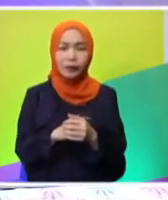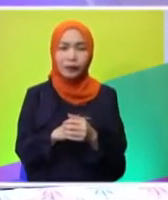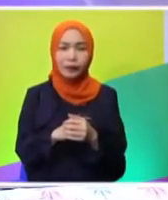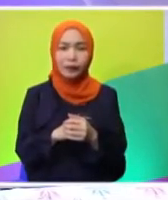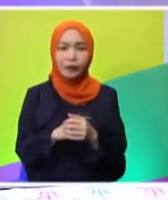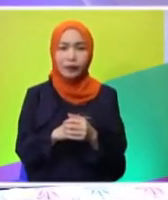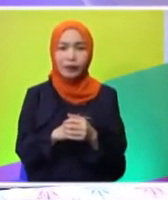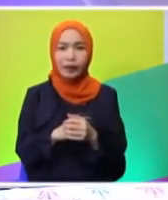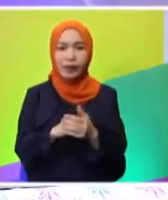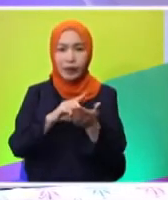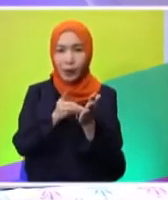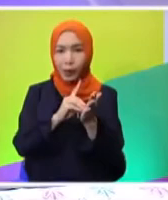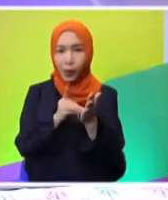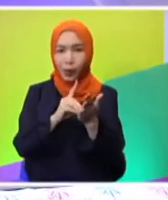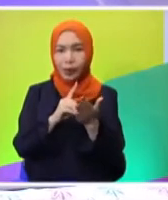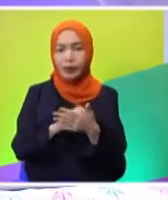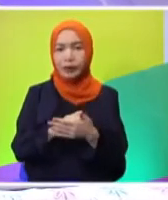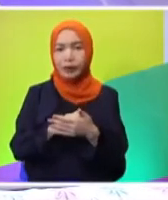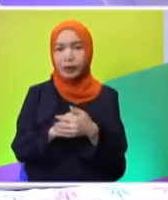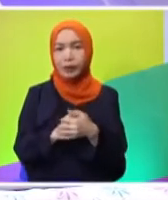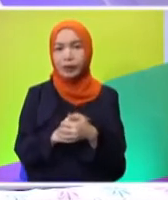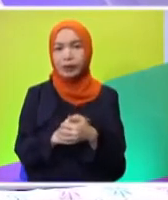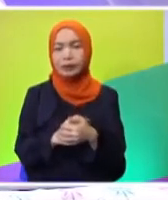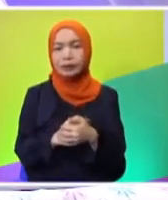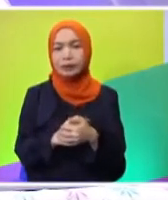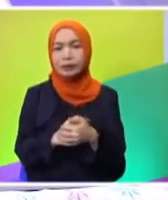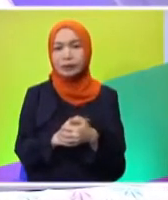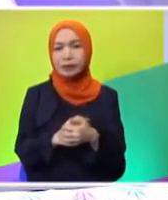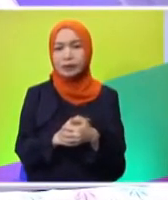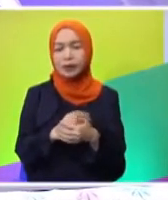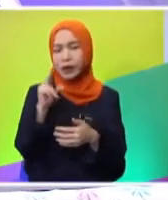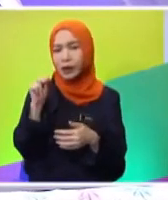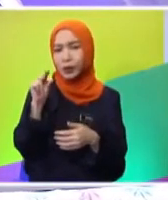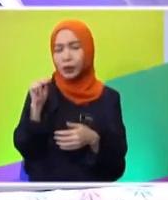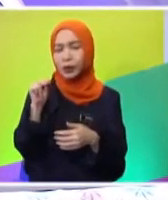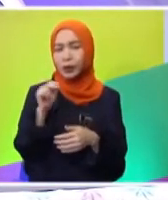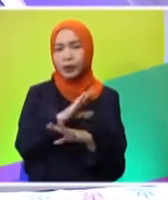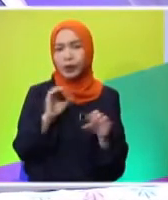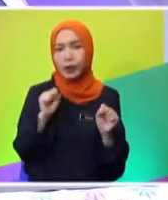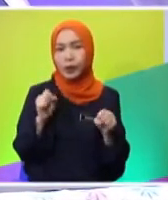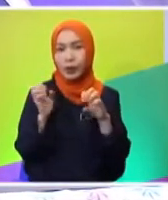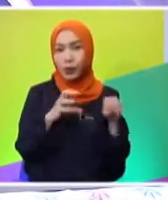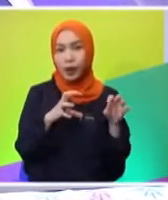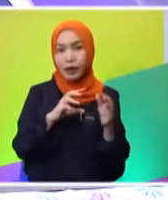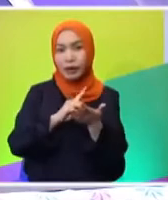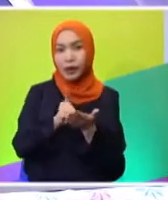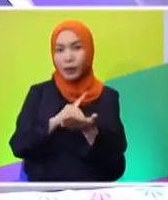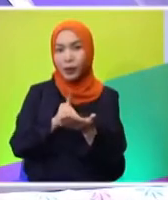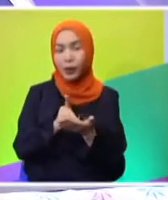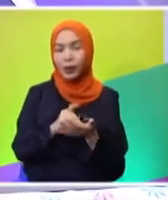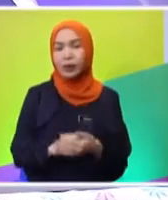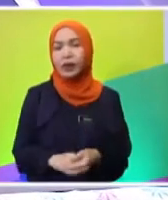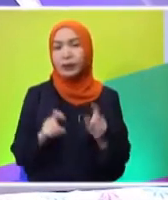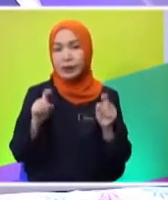sing kita tetap ke sumpah ya ya sebaiknya kita Buanglah di kawasan yang di luar rumah karena supaya asing